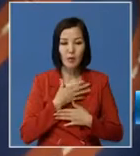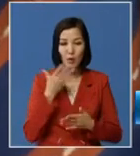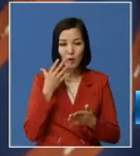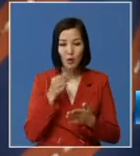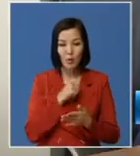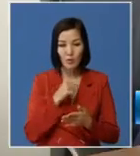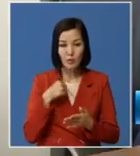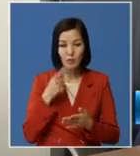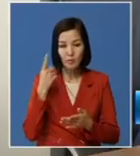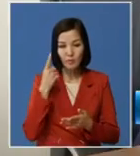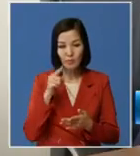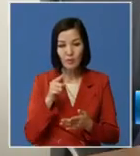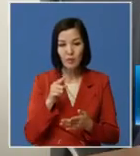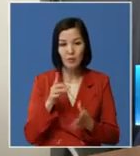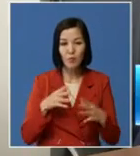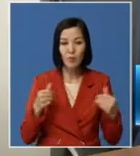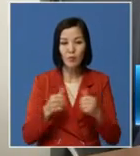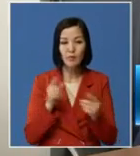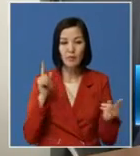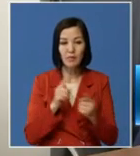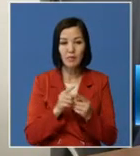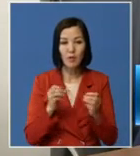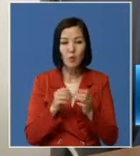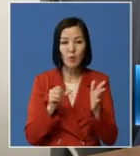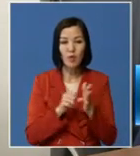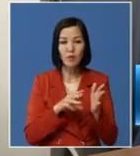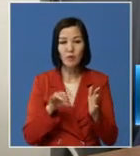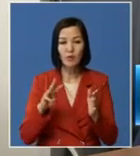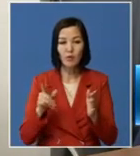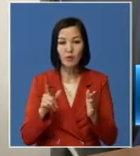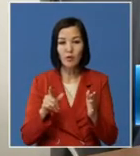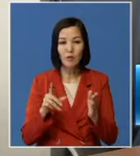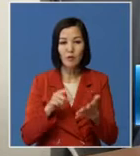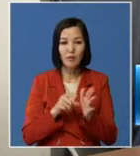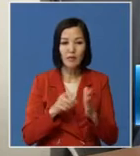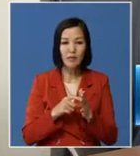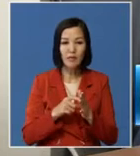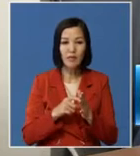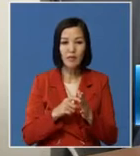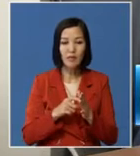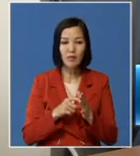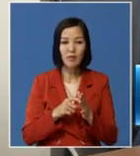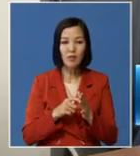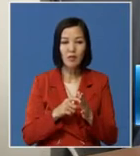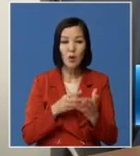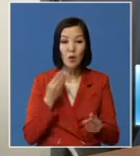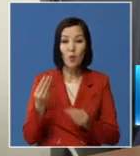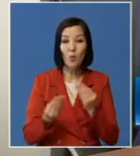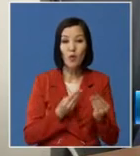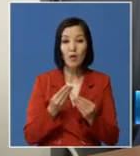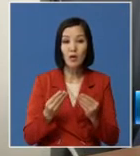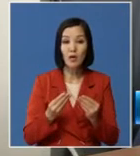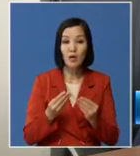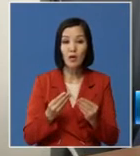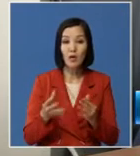бір отбасымен кездестім. 16 миллион шамасындағы үйді қойып жіберген. Сондықтан келе қазір